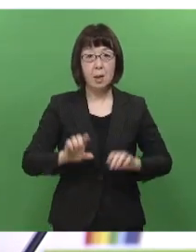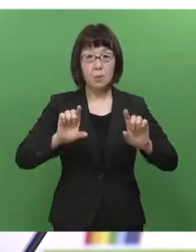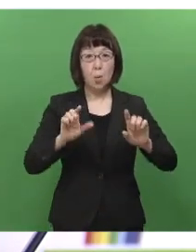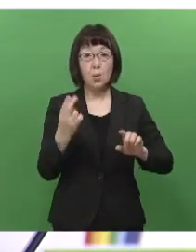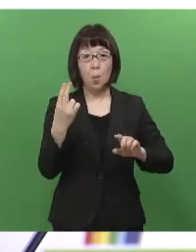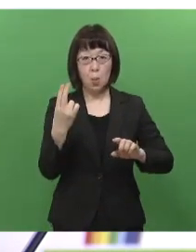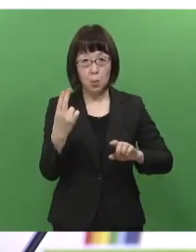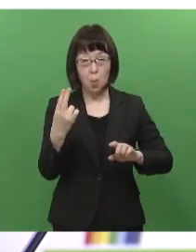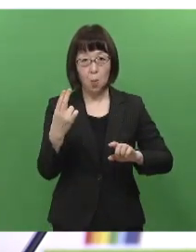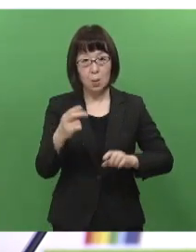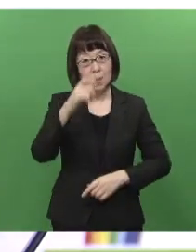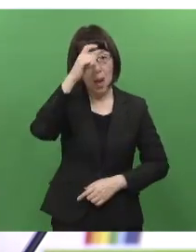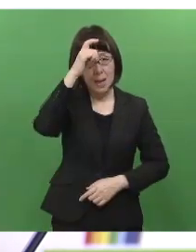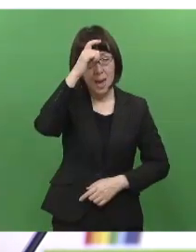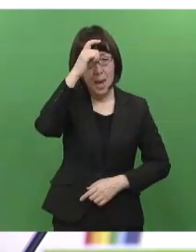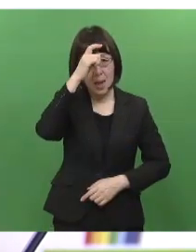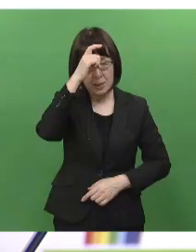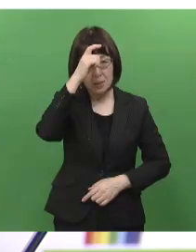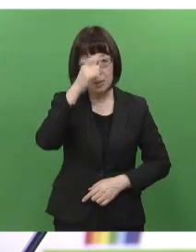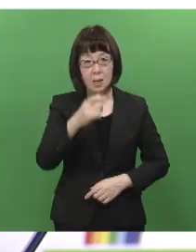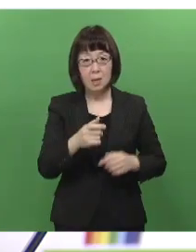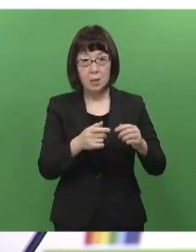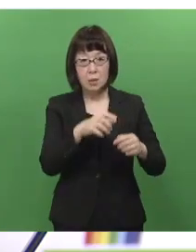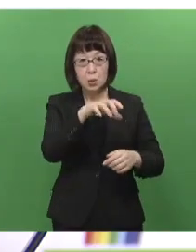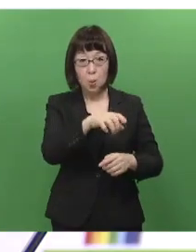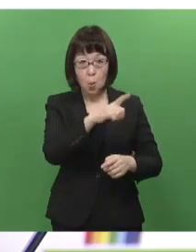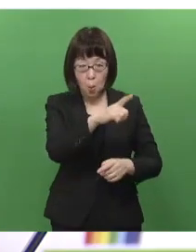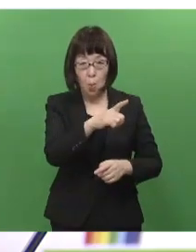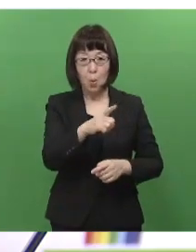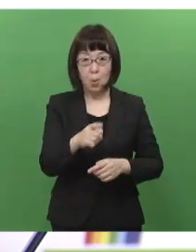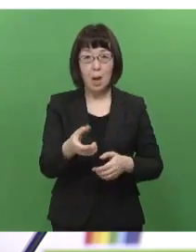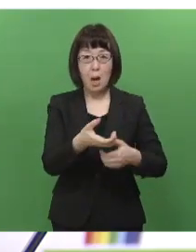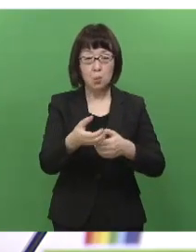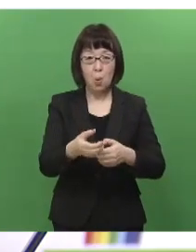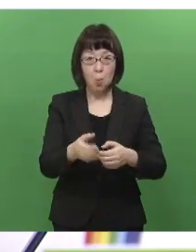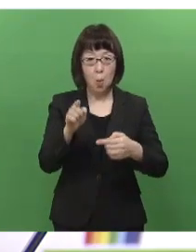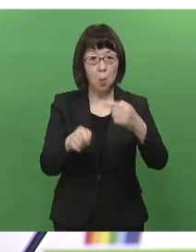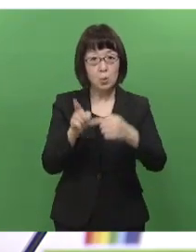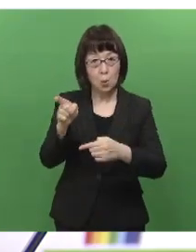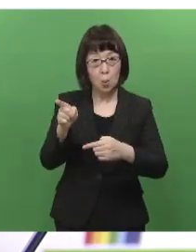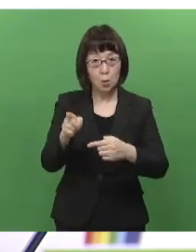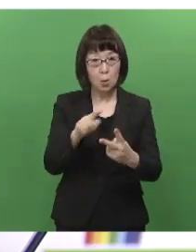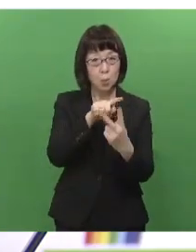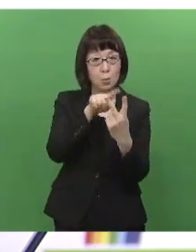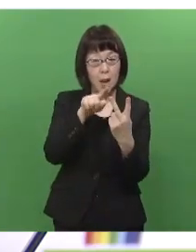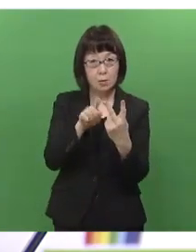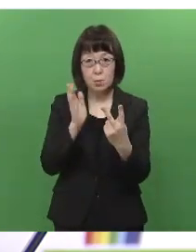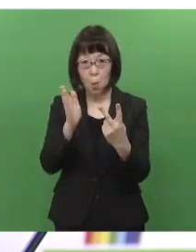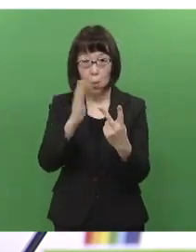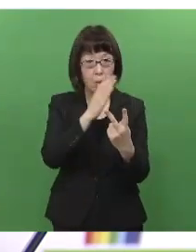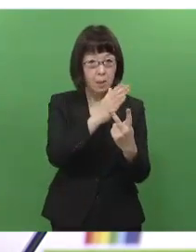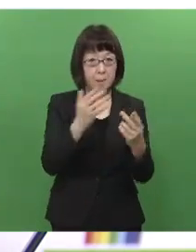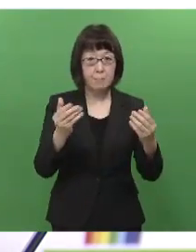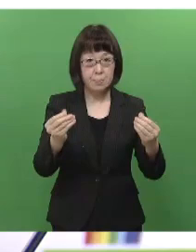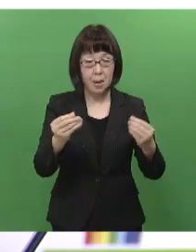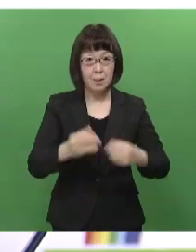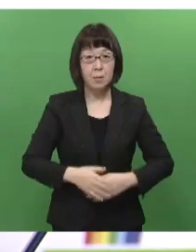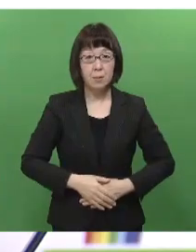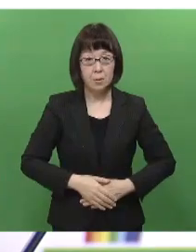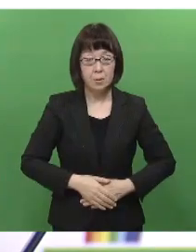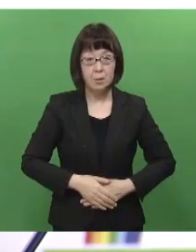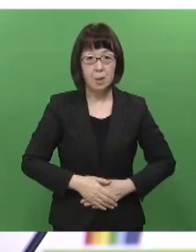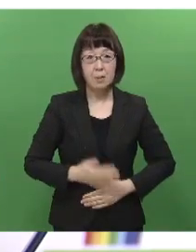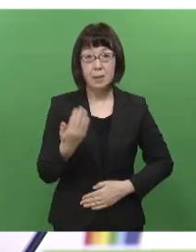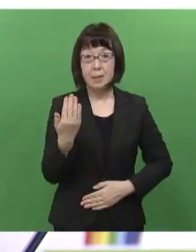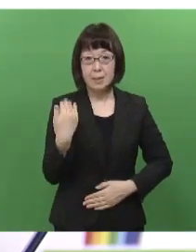庁にもすでに協力の依頼をしたところでございますし、加えてそれぞれ前の、緊急